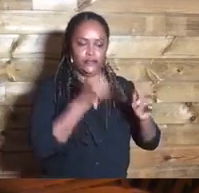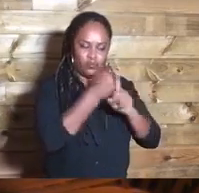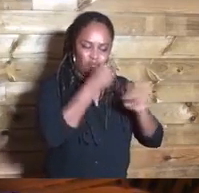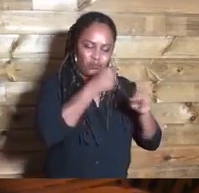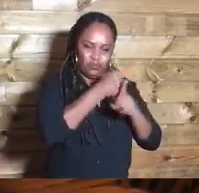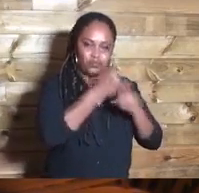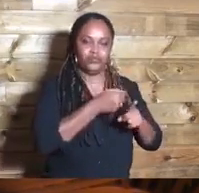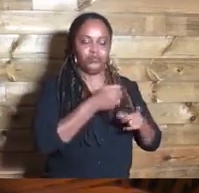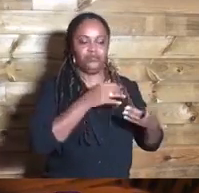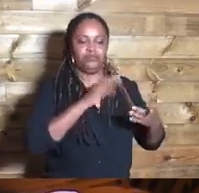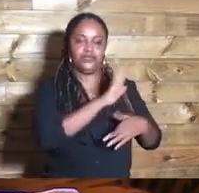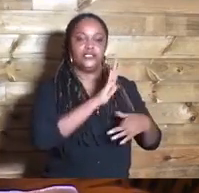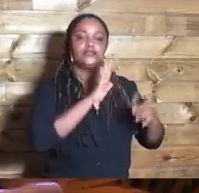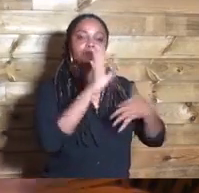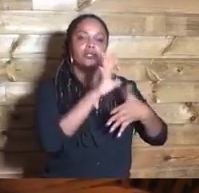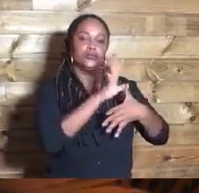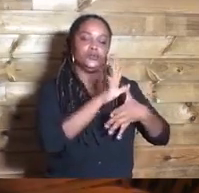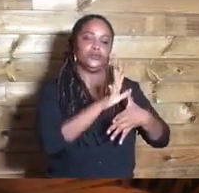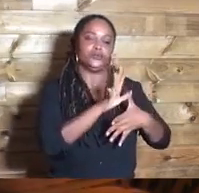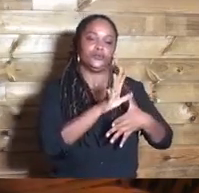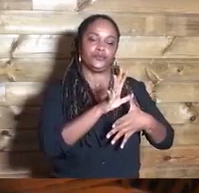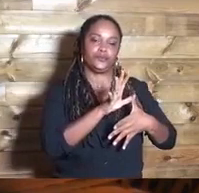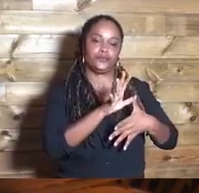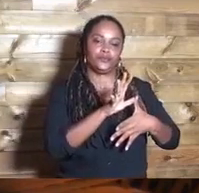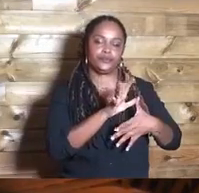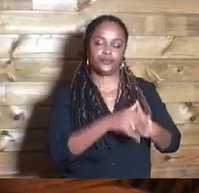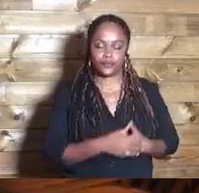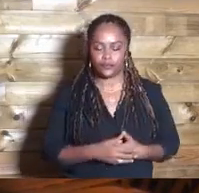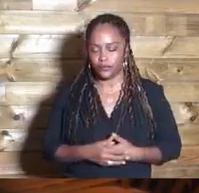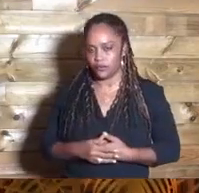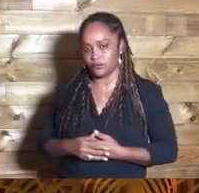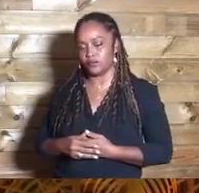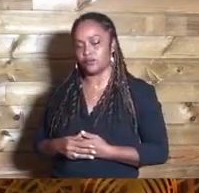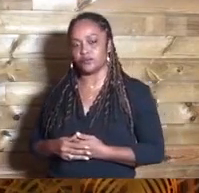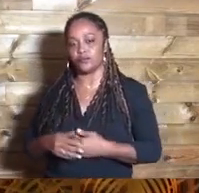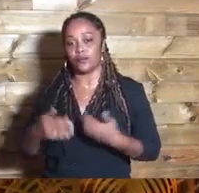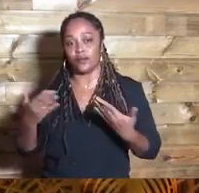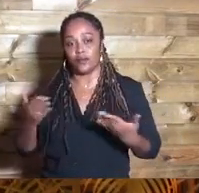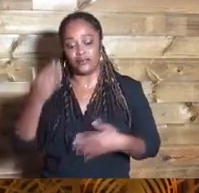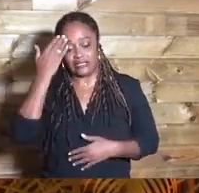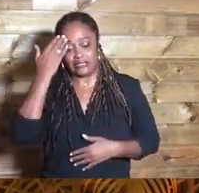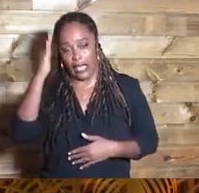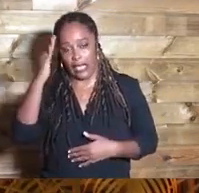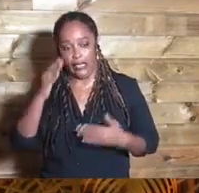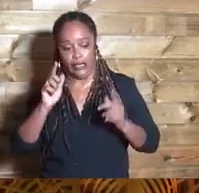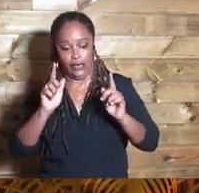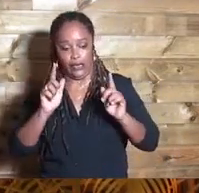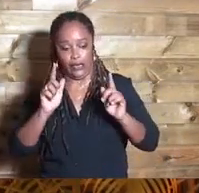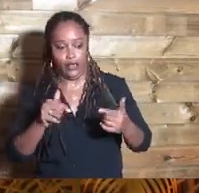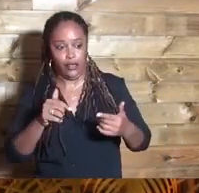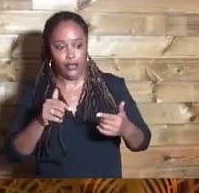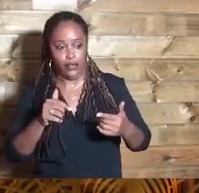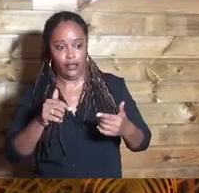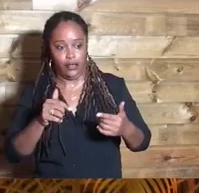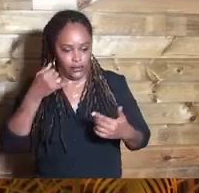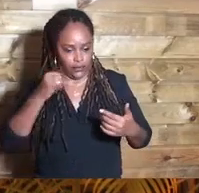Nous travaillons, qui dans la fonction publique. Mais yo savent aussi que si yo peut penser pour quoi yo